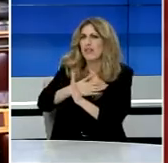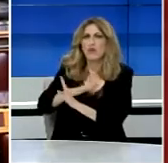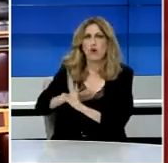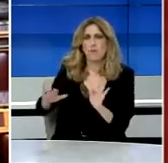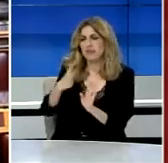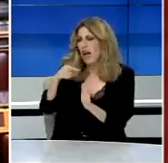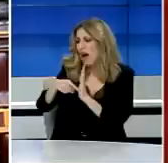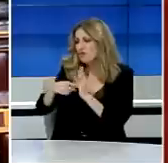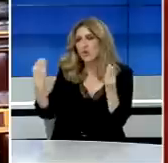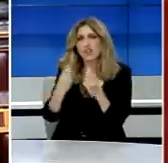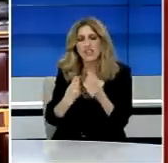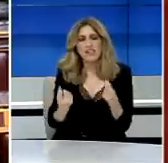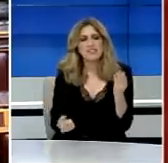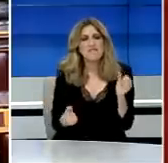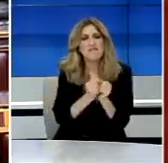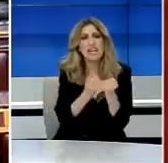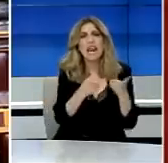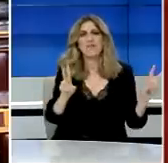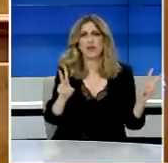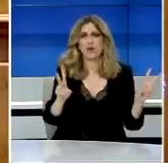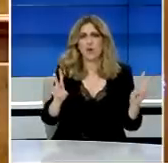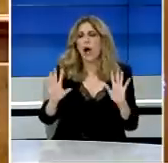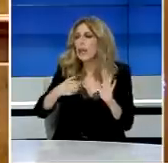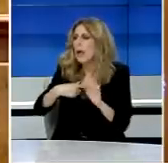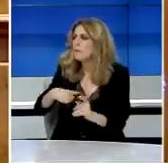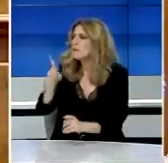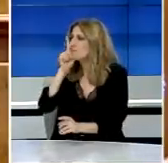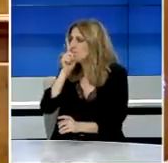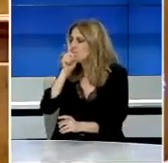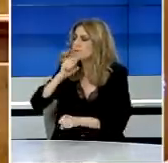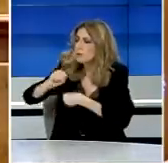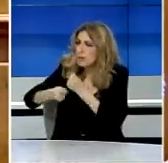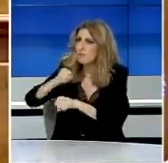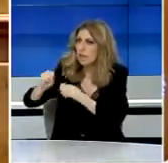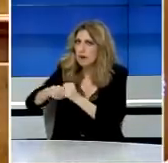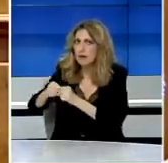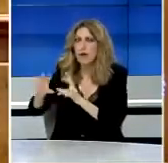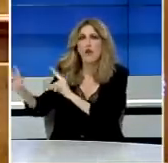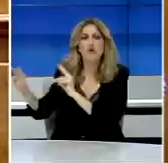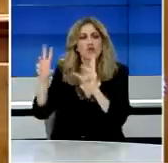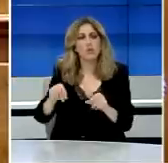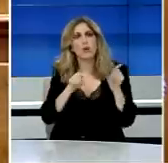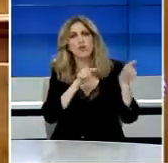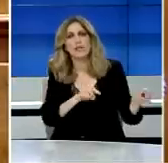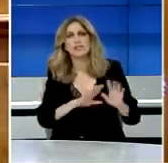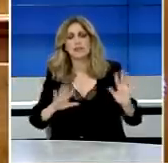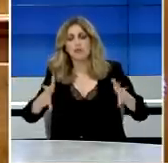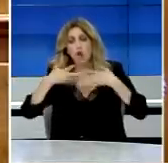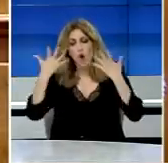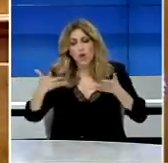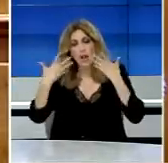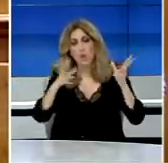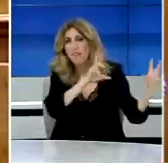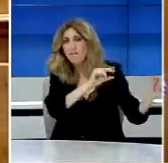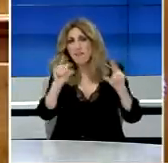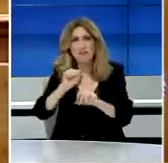την ιδιοκτησία πολιτικών που στηρίζουν το δημόσιο σύστημα υγείας ή το δημόσιο χώρο συνολικά, και αυτές τις πολιτικές έχει ανάγκη τώρα η